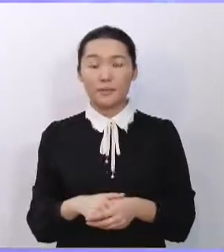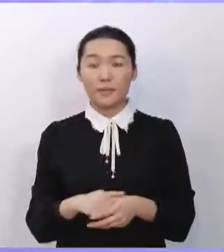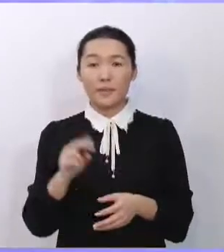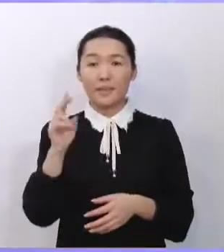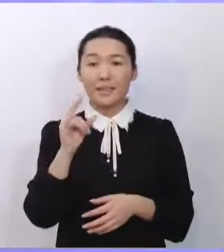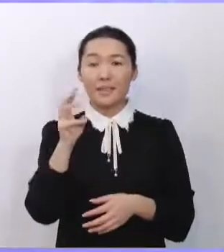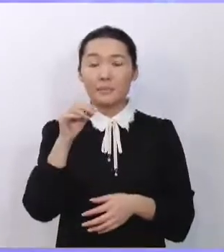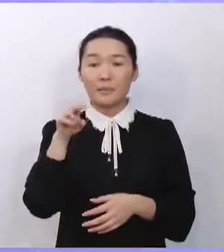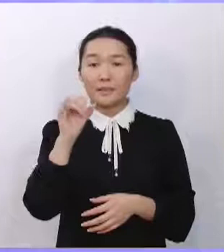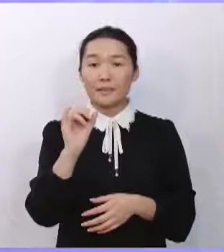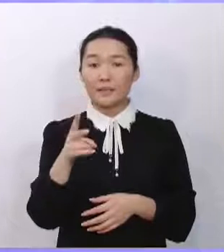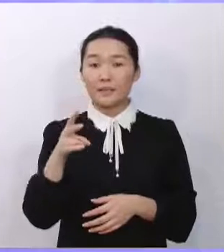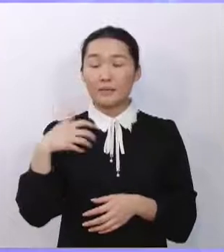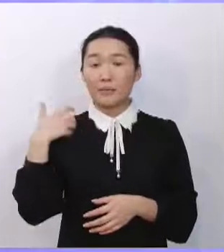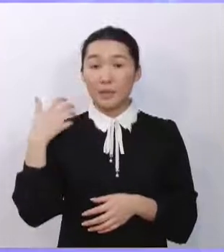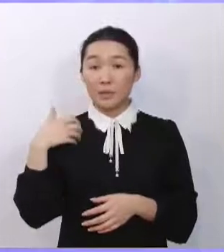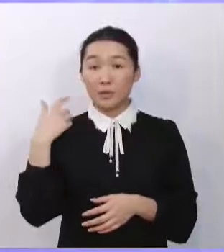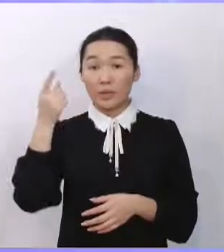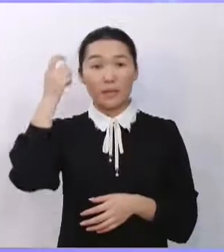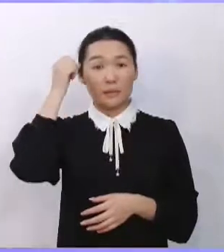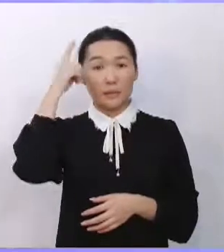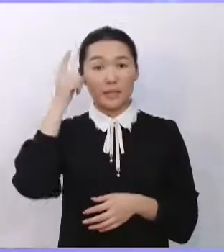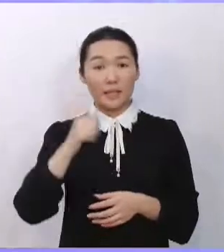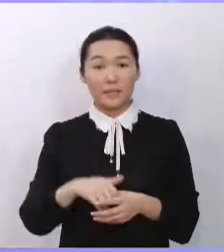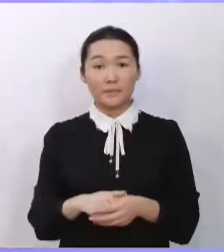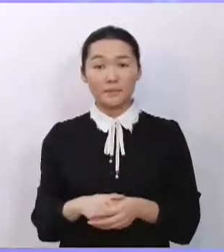Кымыздын пайдалуу экендигин билдик.